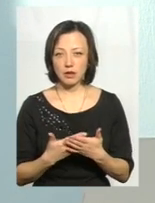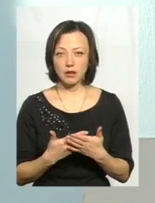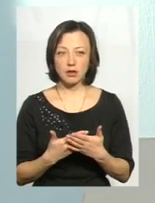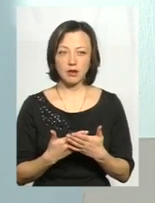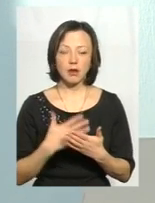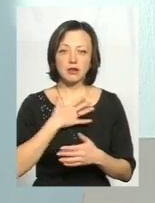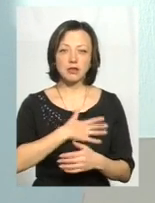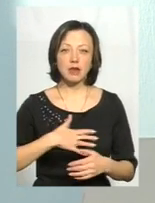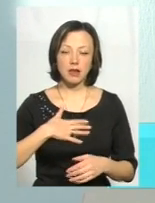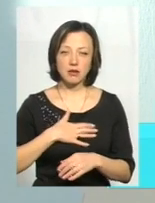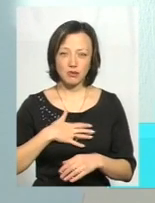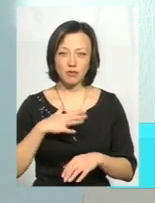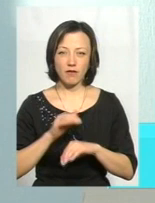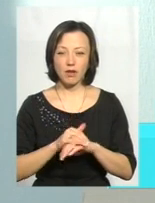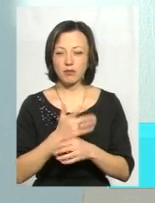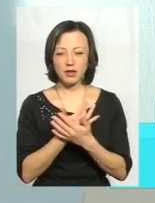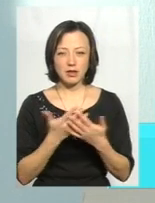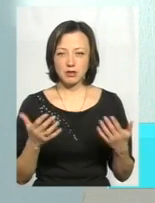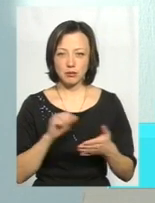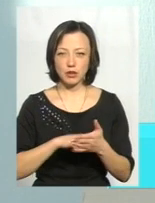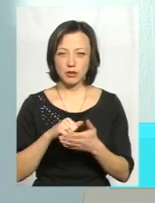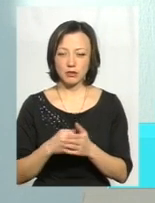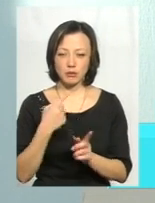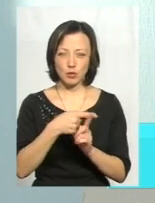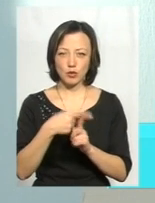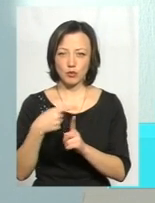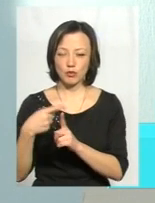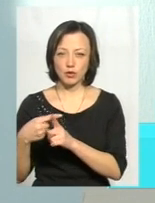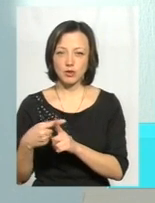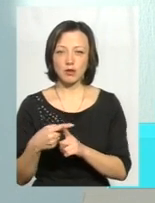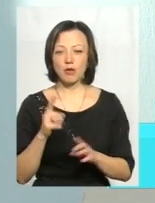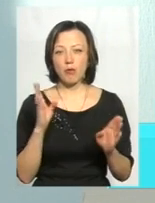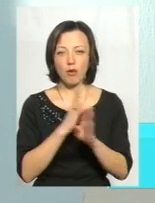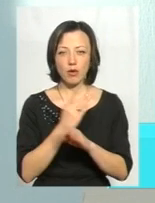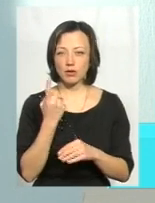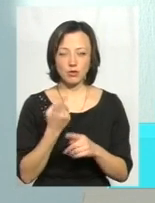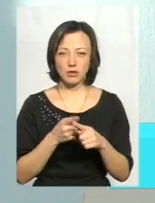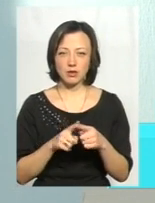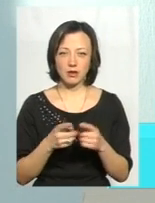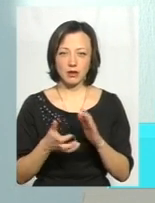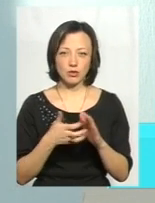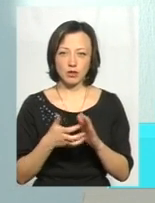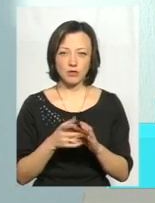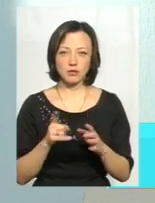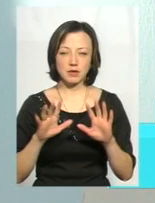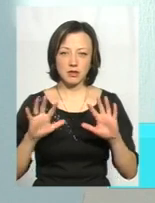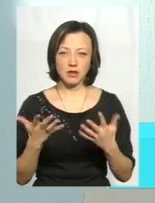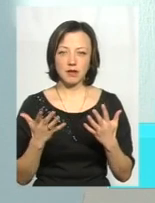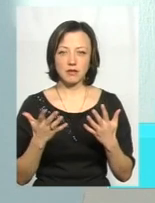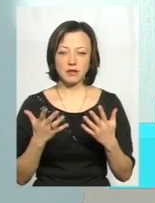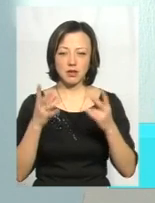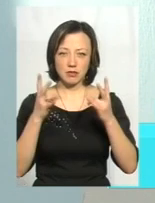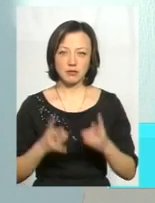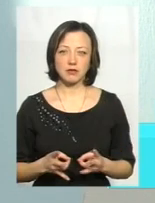пережила якийсь стресовий фактор. Ну, тут багато різних факторів, які накладаються. Одна погода цього недостатньо, щоб стався якийсь